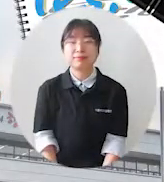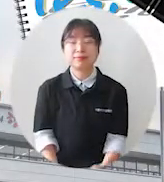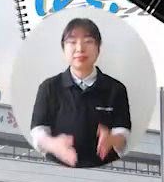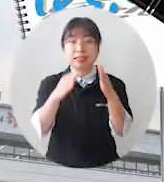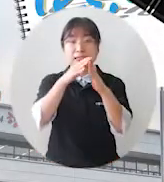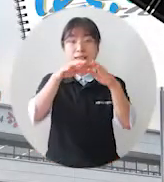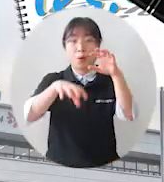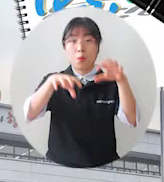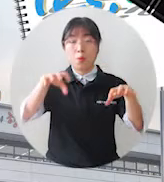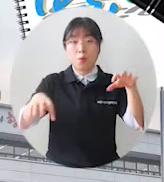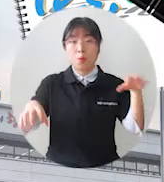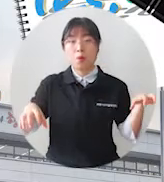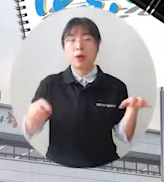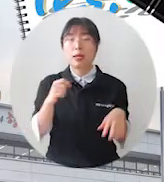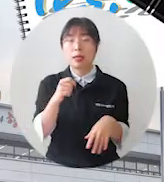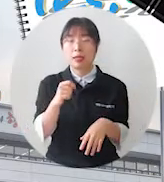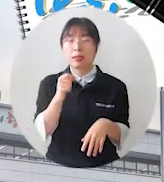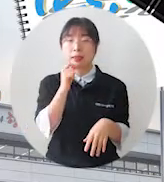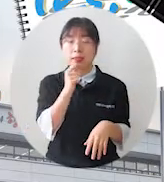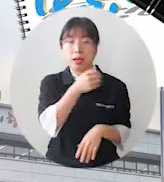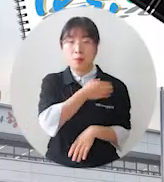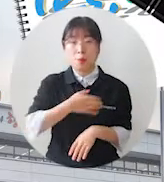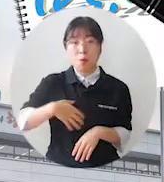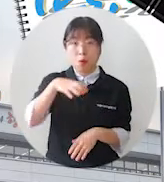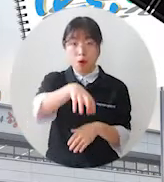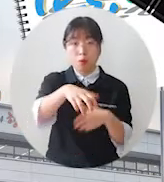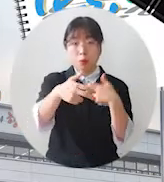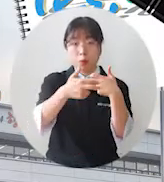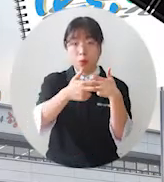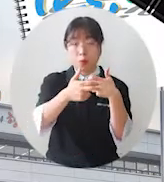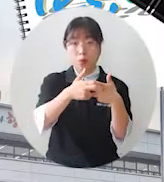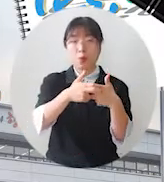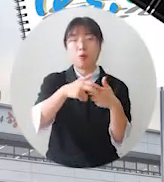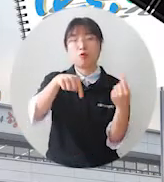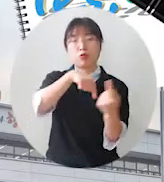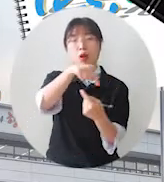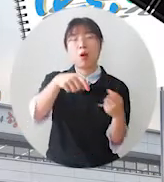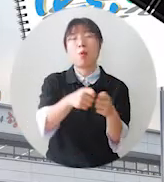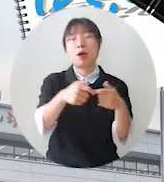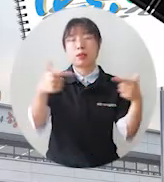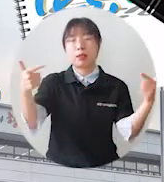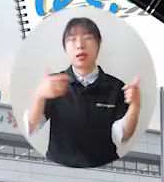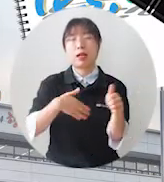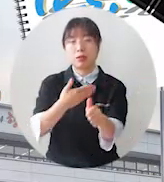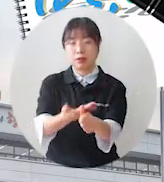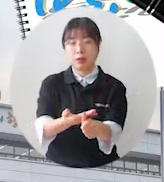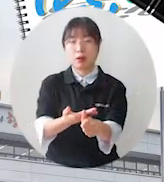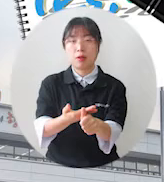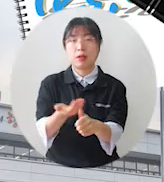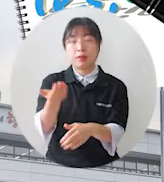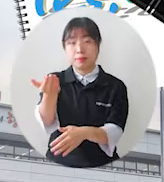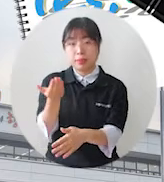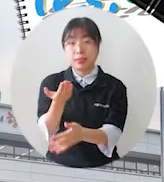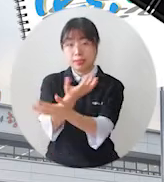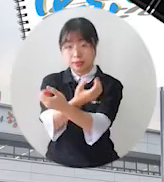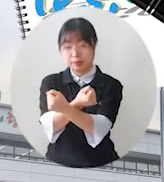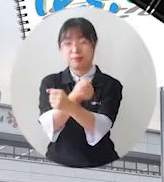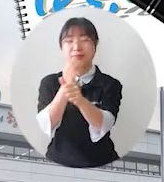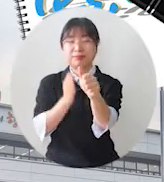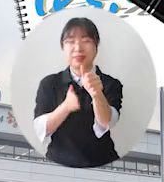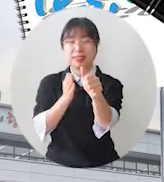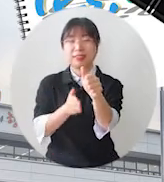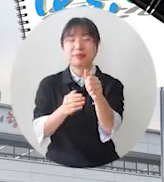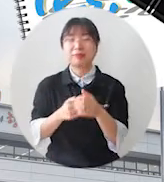우리 동네 작은 보건소 확대 운영을 알려드립니다. 의왕 시민이라면 누구나 방문 가능하지만 사전